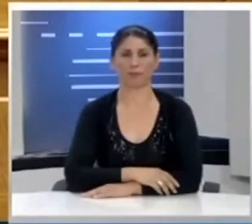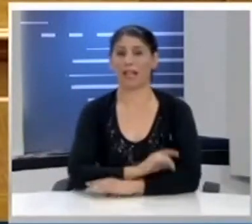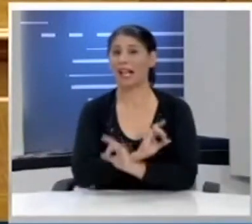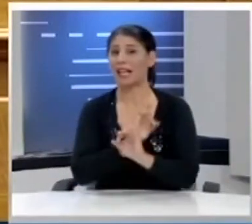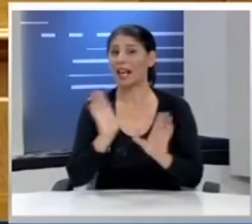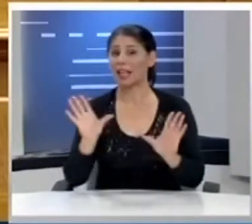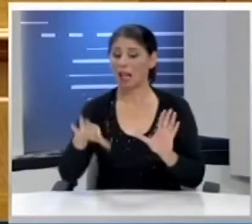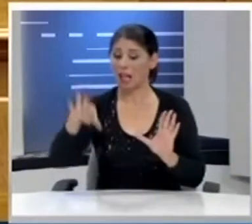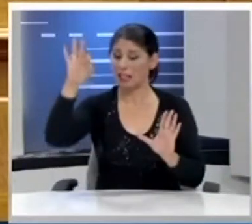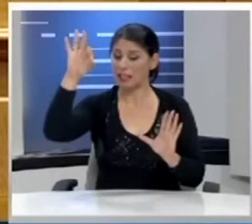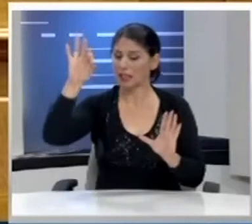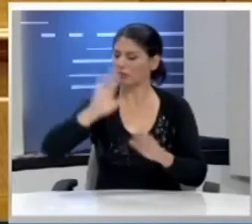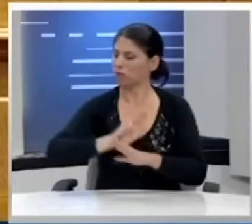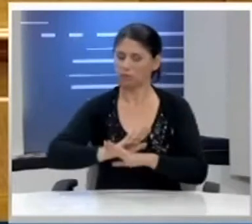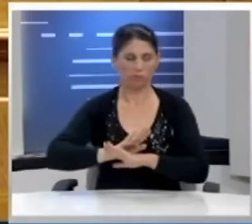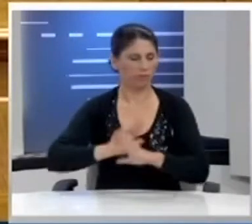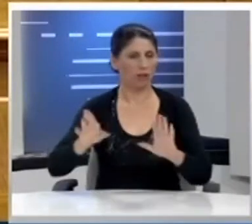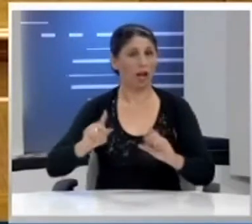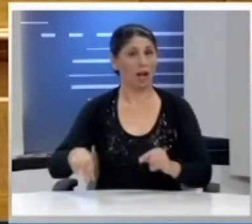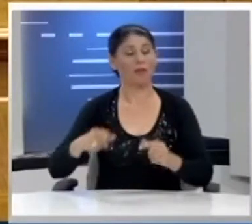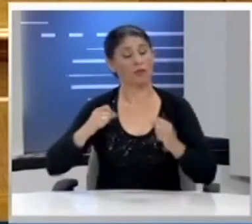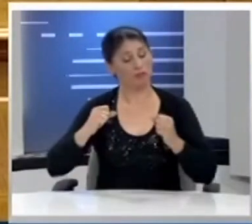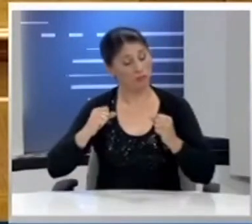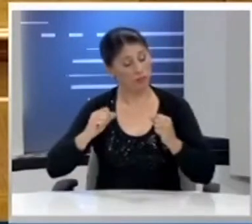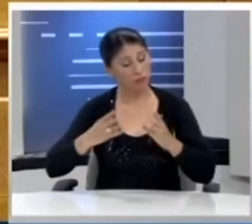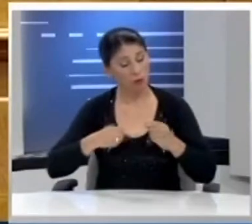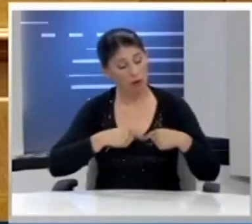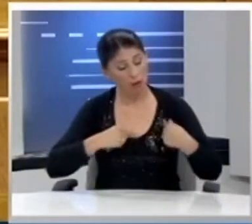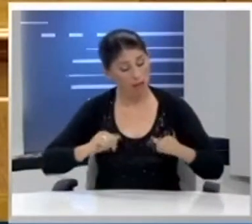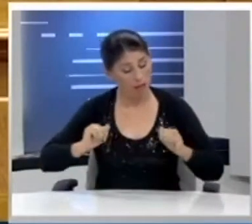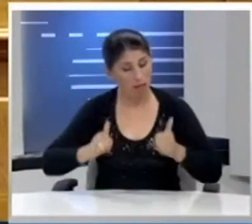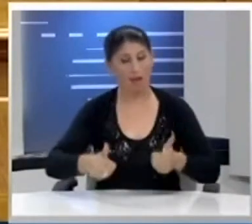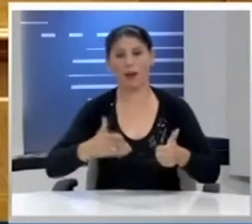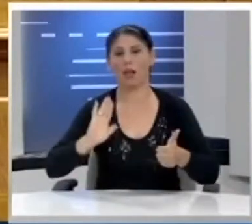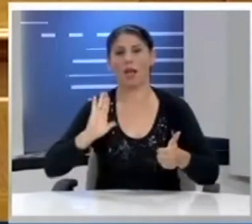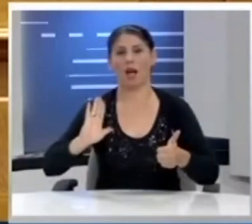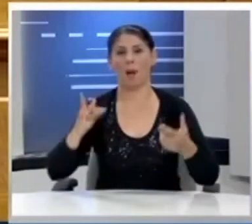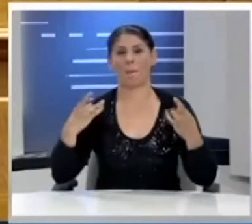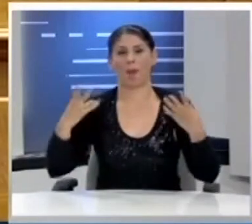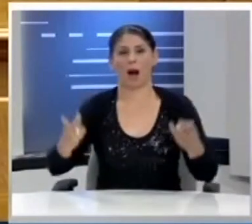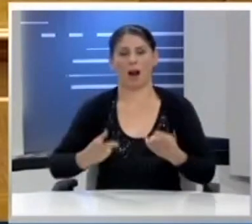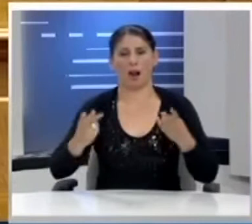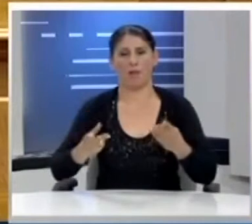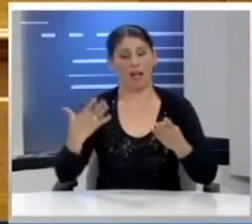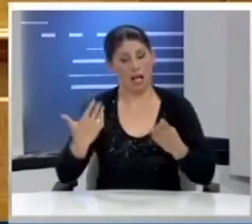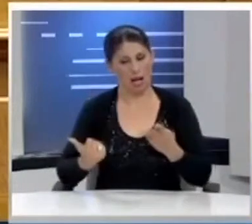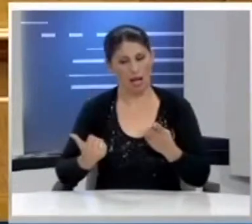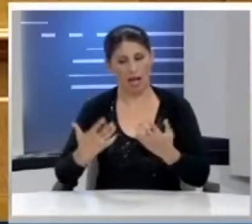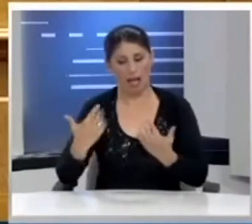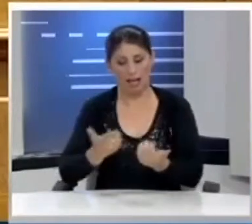Κανείς δεν εξαιρείται από αυτήν την γενναία ελάφρυνση. Μια ελάφρυνση όμως η οποία κλιμακώνεται